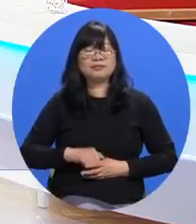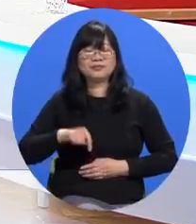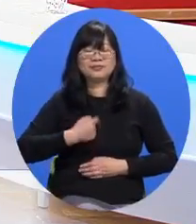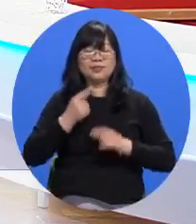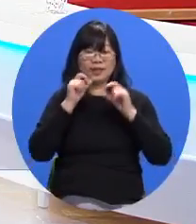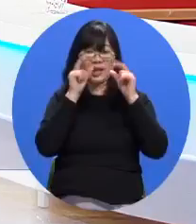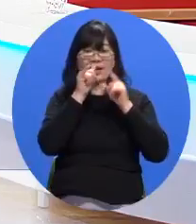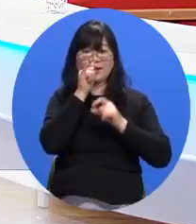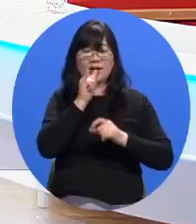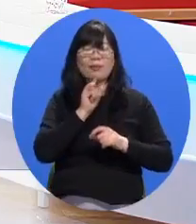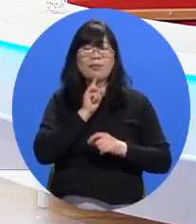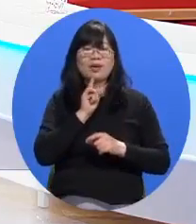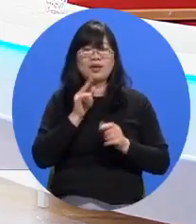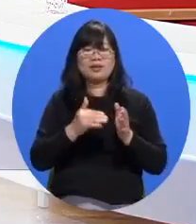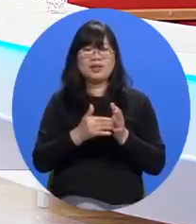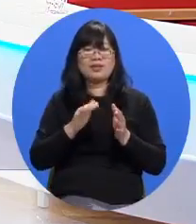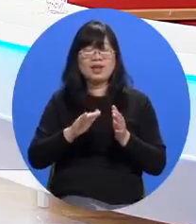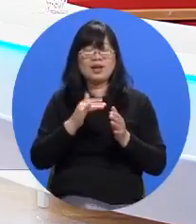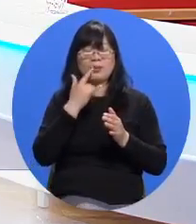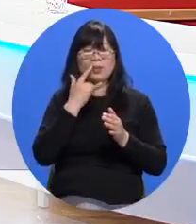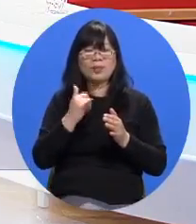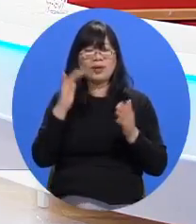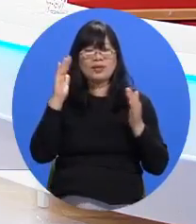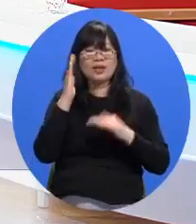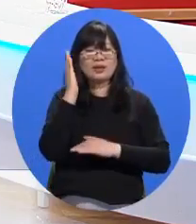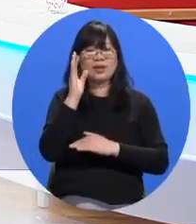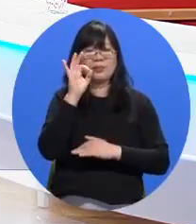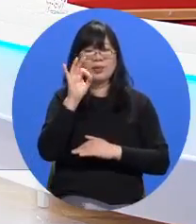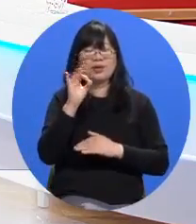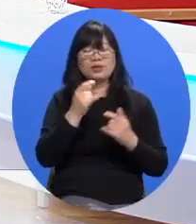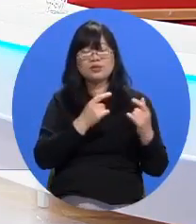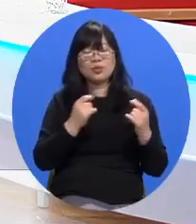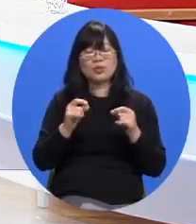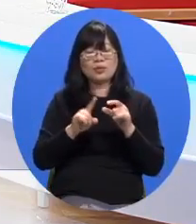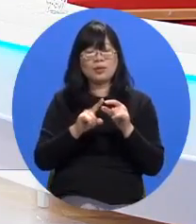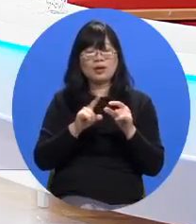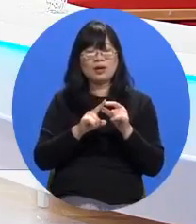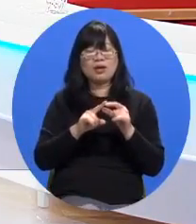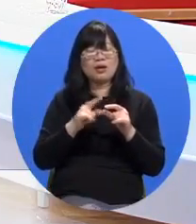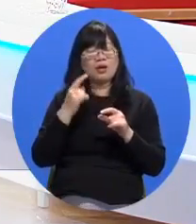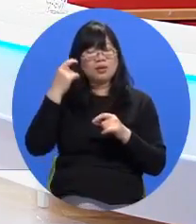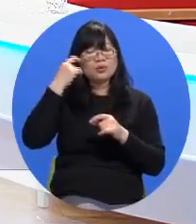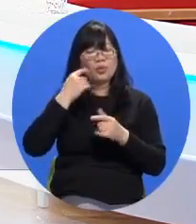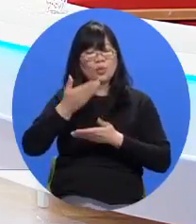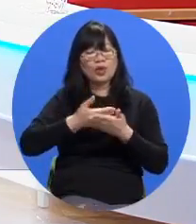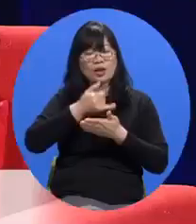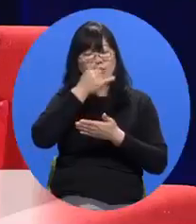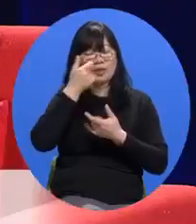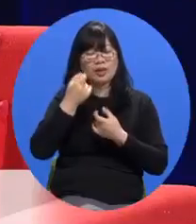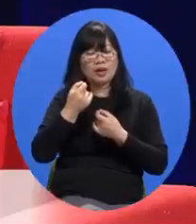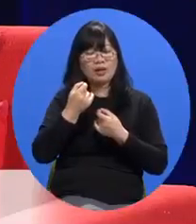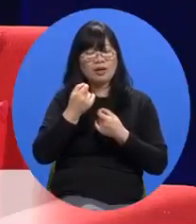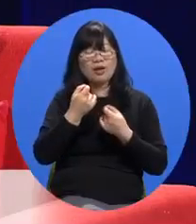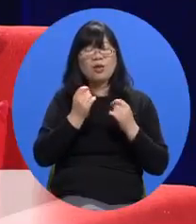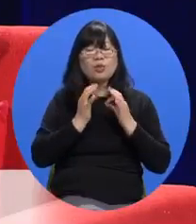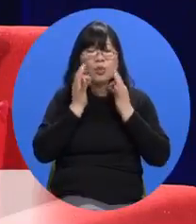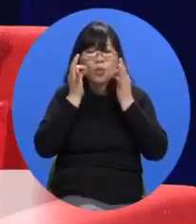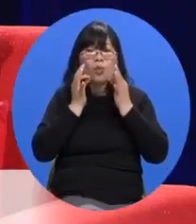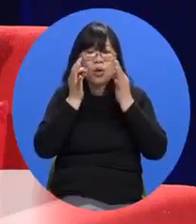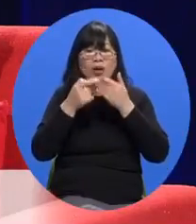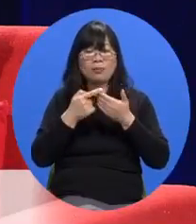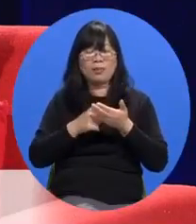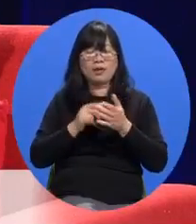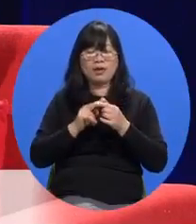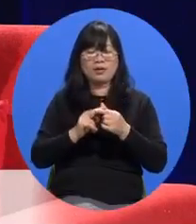되는데 이제 아까 학부모님과 학생 이야기에서도 공통된 키워드는 교감인 것 같습니다. 다 그렇게 노력할